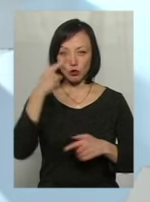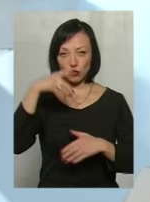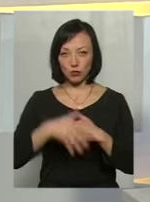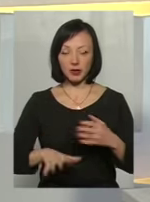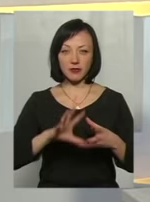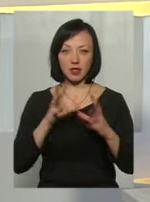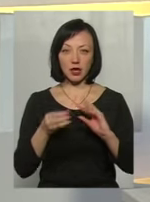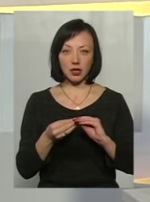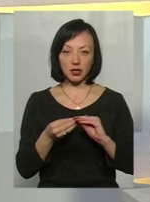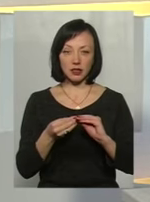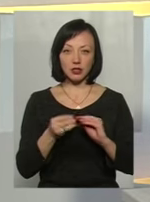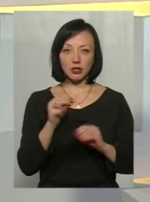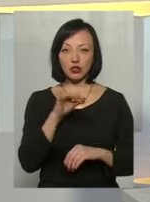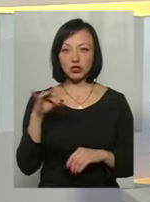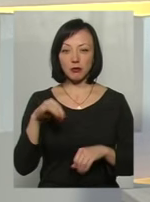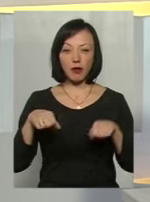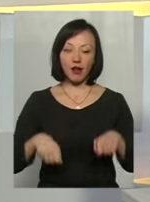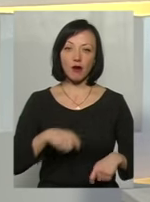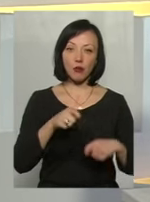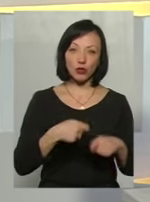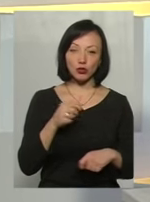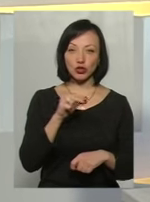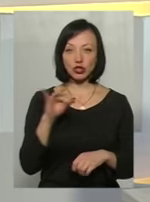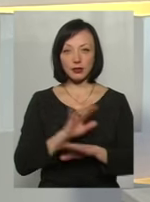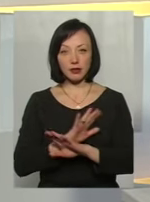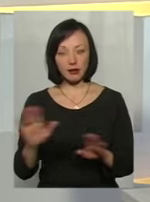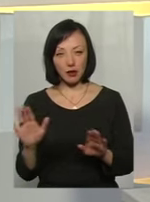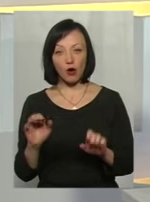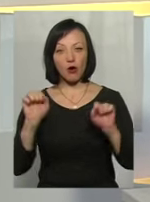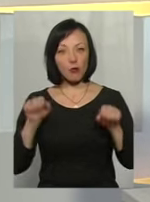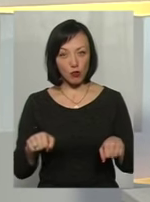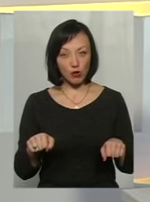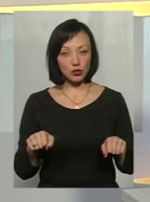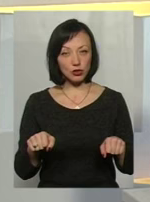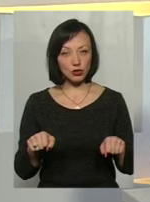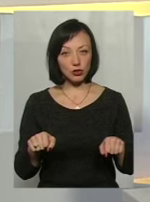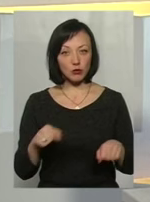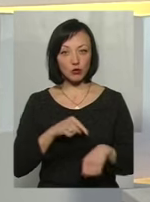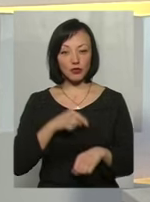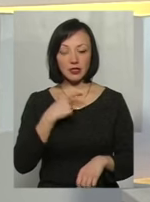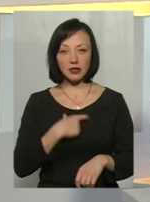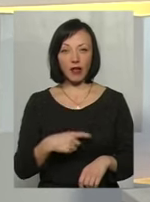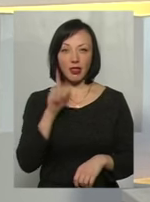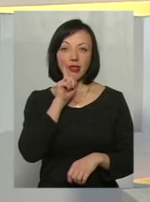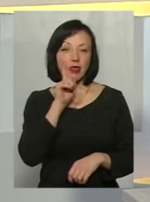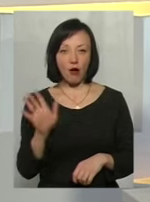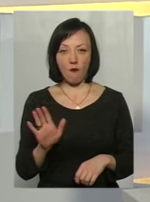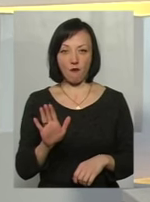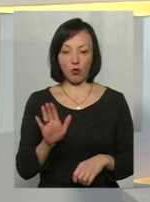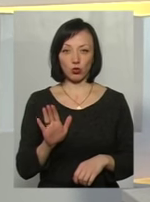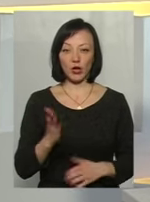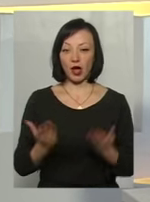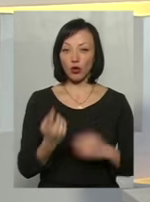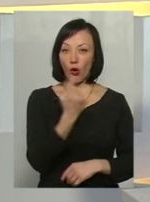взагалі, чи її права порушені, чи не порушені. Так? Вона може почувати себе некомфортно, і якщо